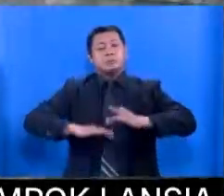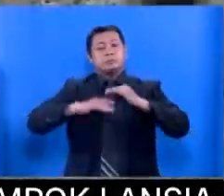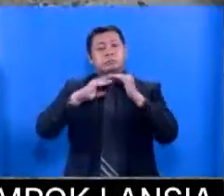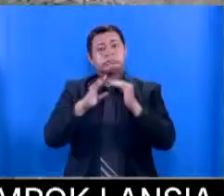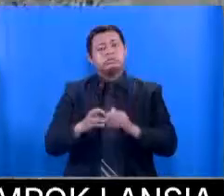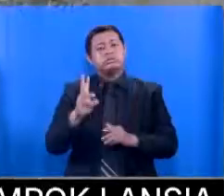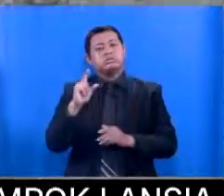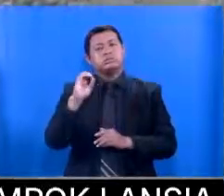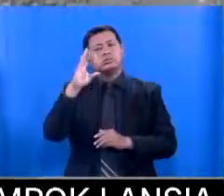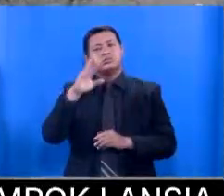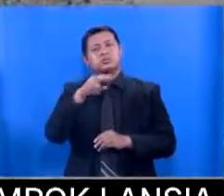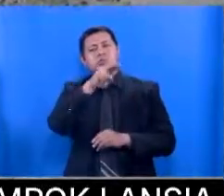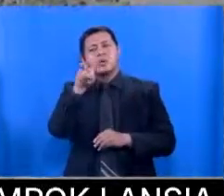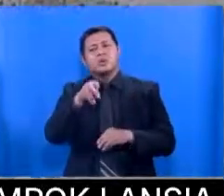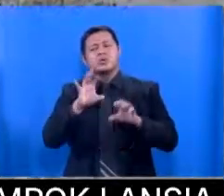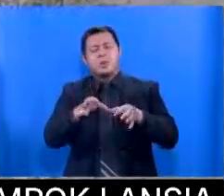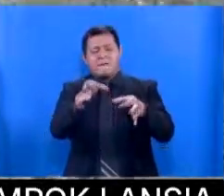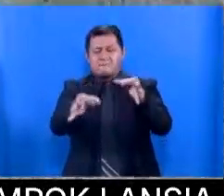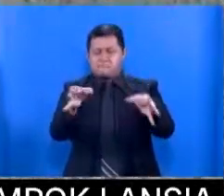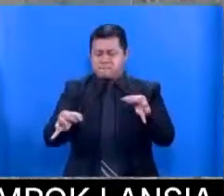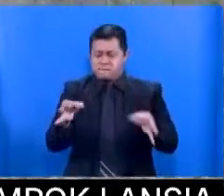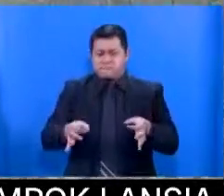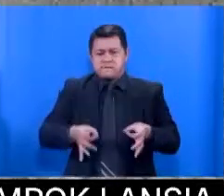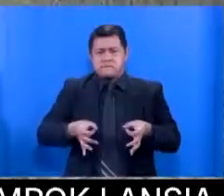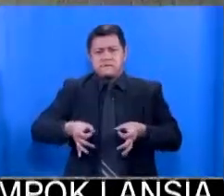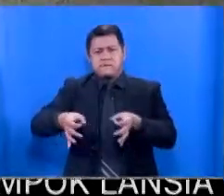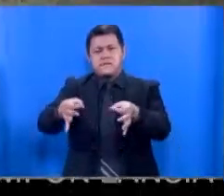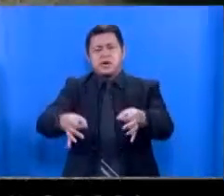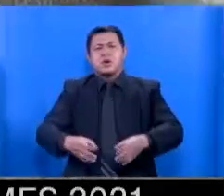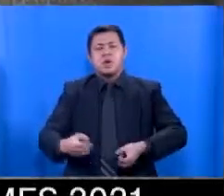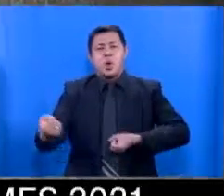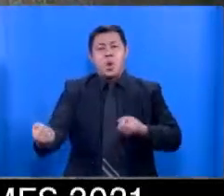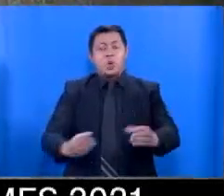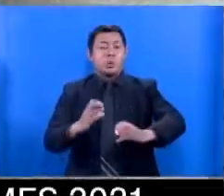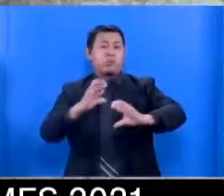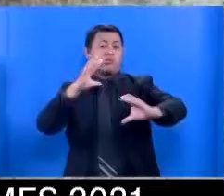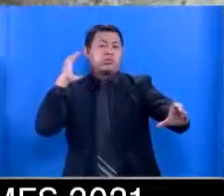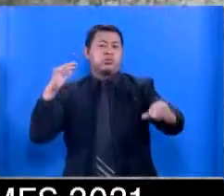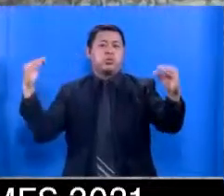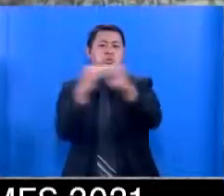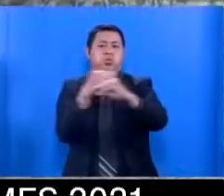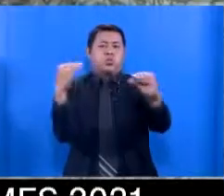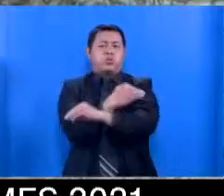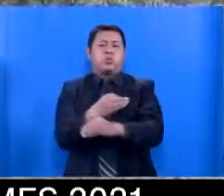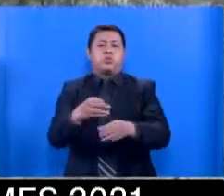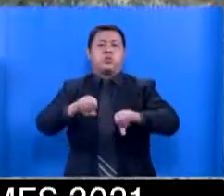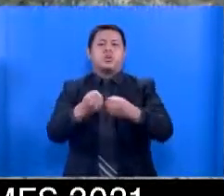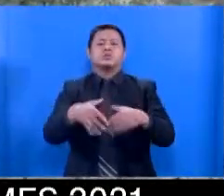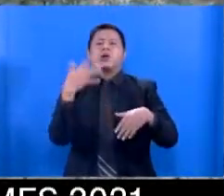hujan ini Rabu pagi kondisinya banyak berlubang. Banyaknya truk kontainer yang lalu-lalang membuat kerusakan jalan semakin